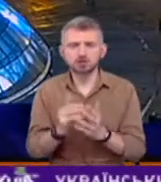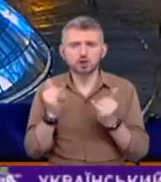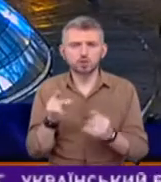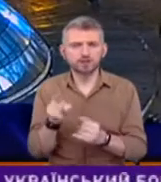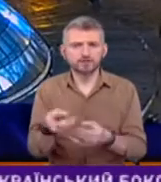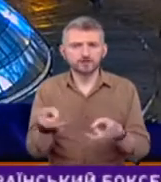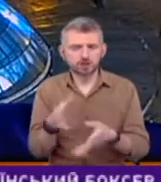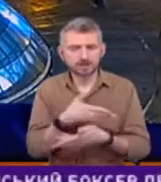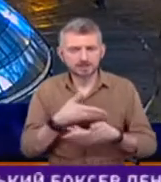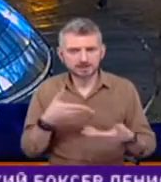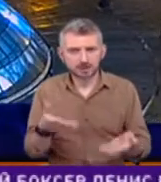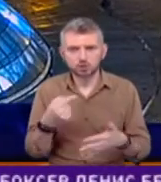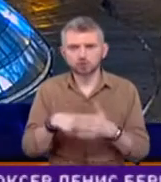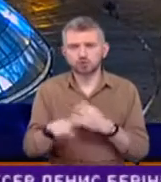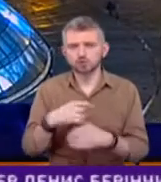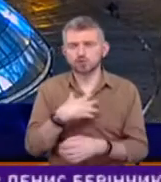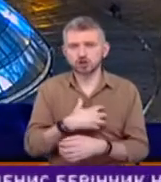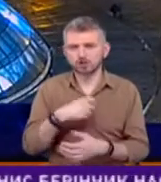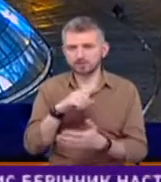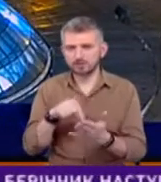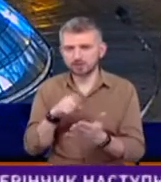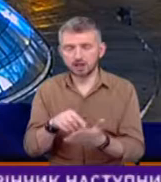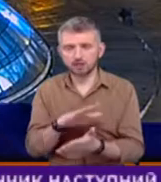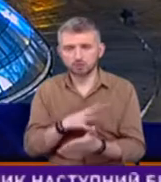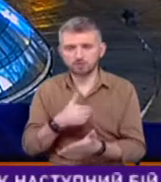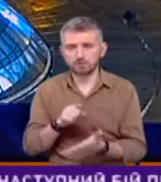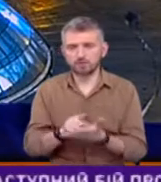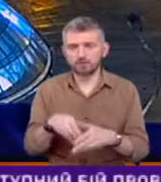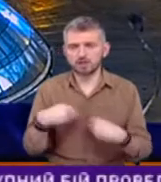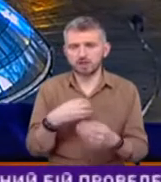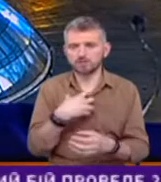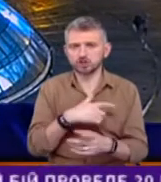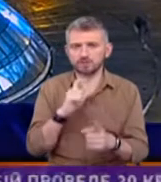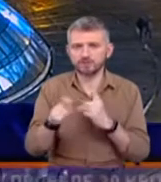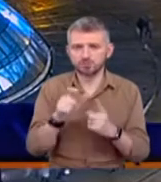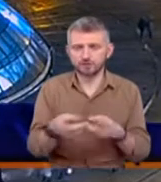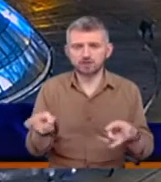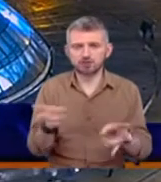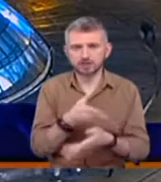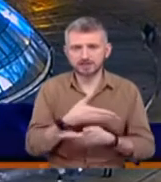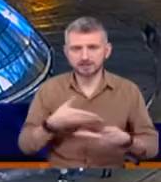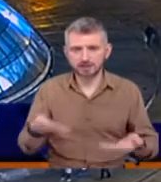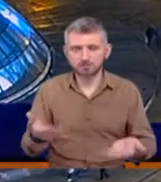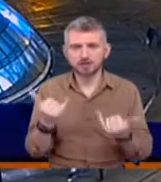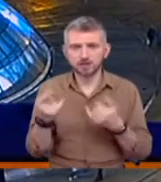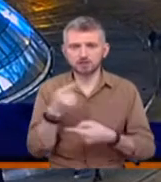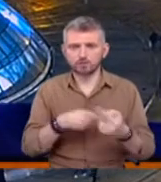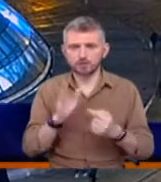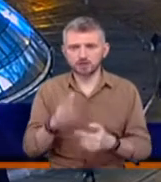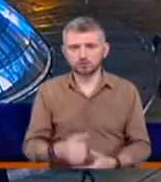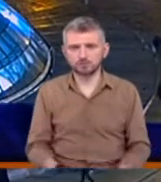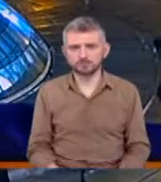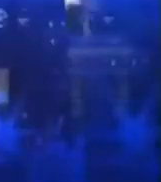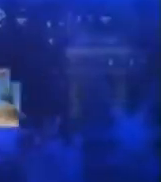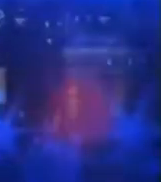не перемикайтеся, тому що важливі запитання були, ми повинні дати важливі відповіді. Залишайтеся з нами, ми зараз повернемося.